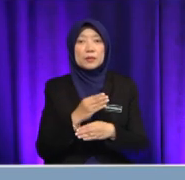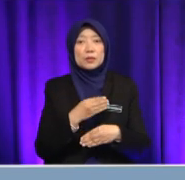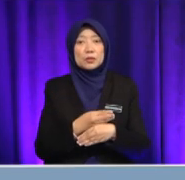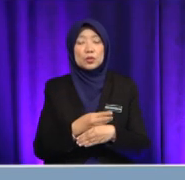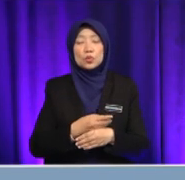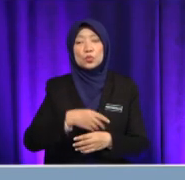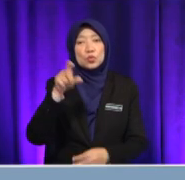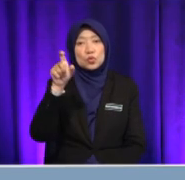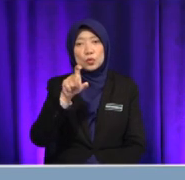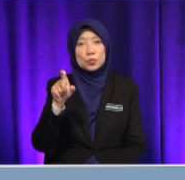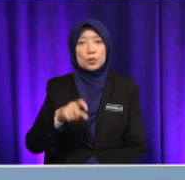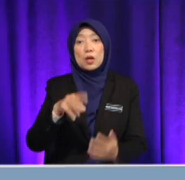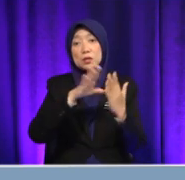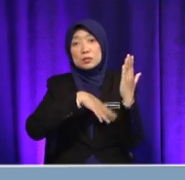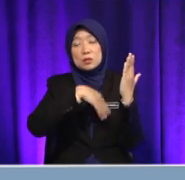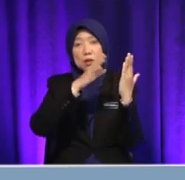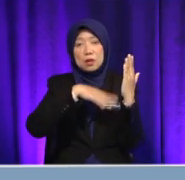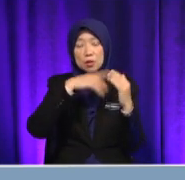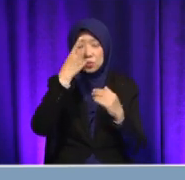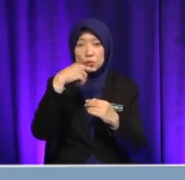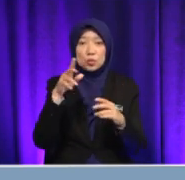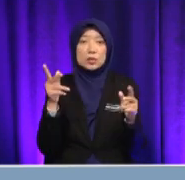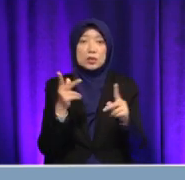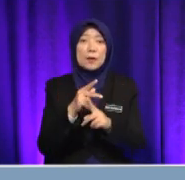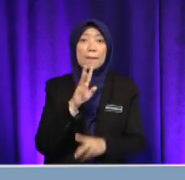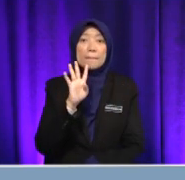semburanca ini adalah untuk yang keempat